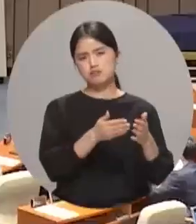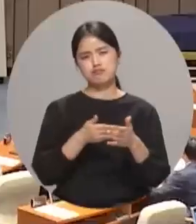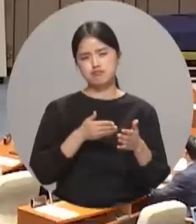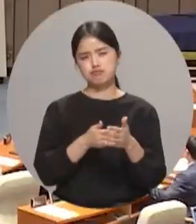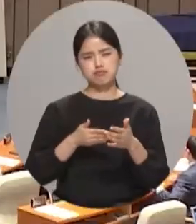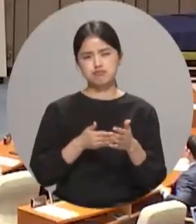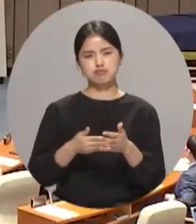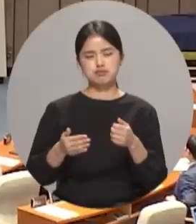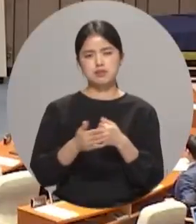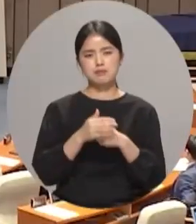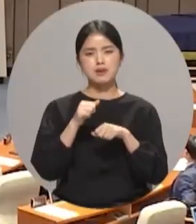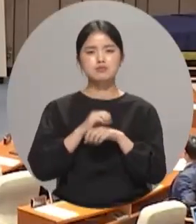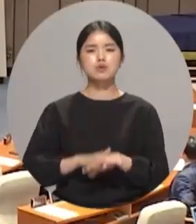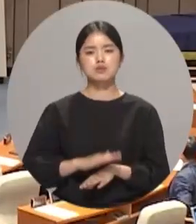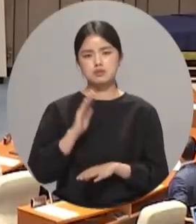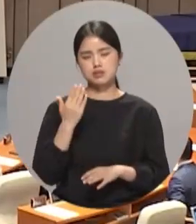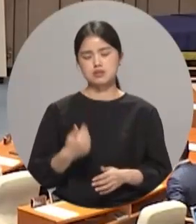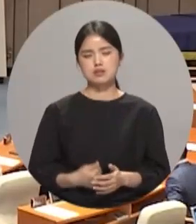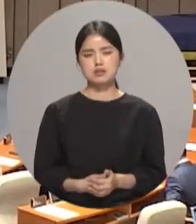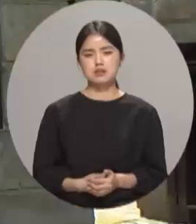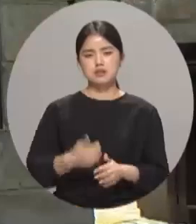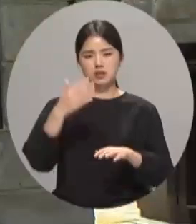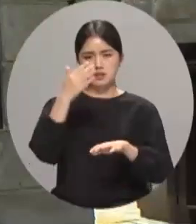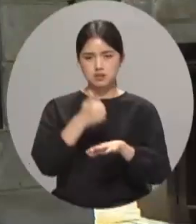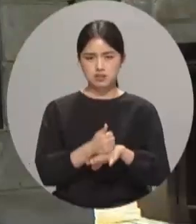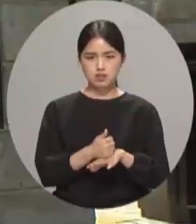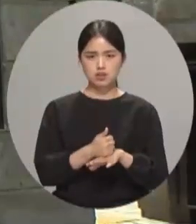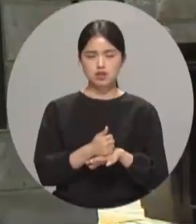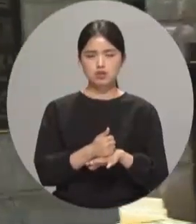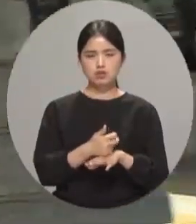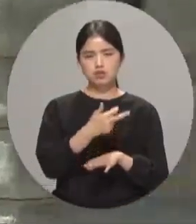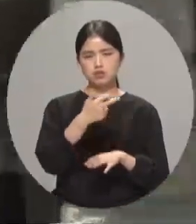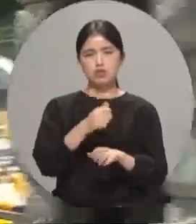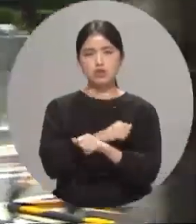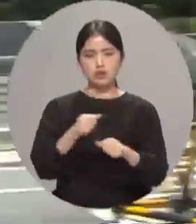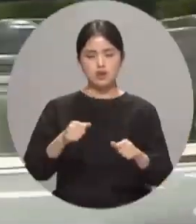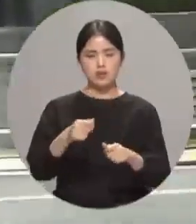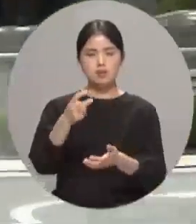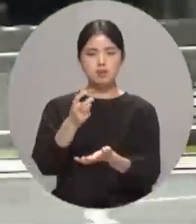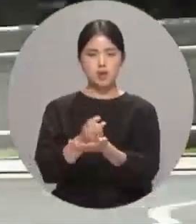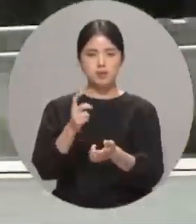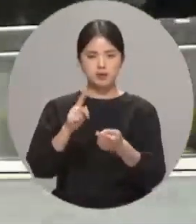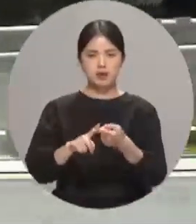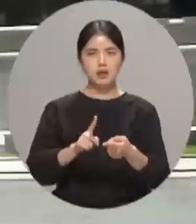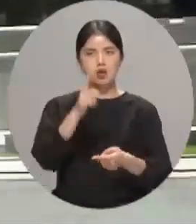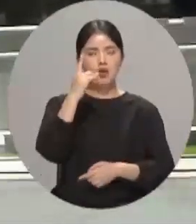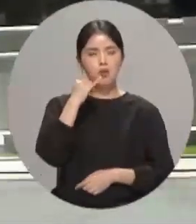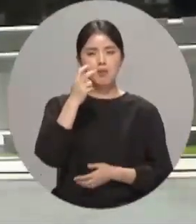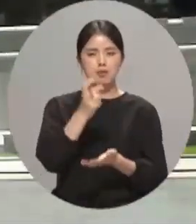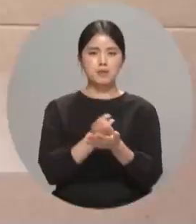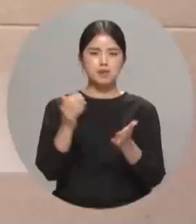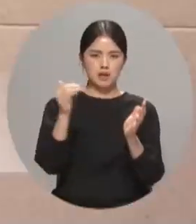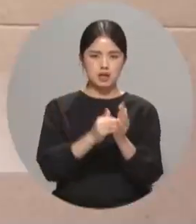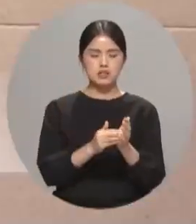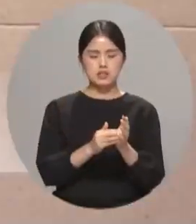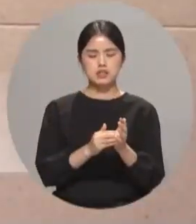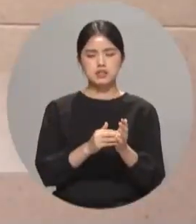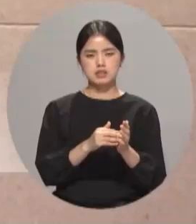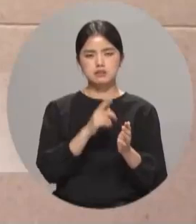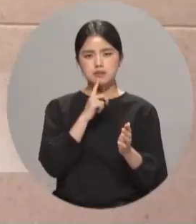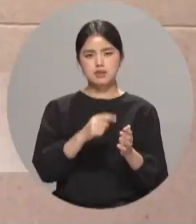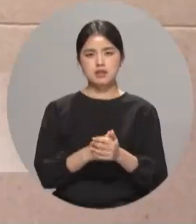넘지 못해 좌절됐습니다. 결국 대광법에 대한 헌법 소원까지 추진됩니다. 헌법에